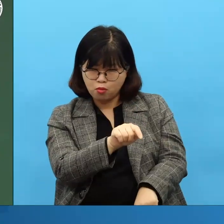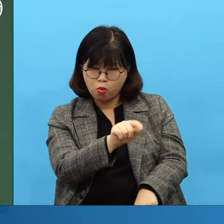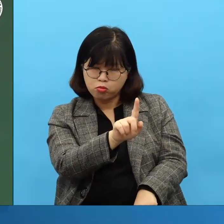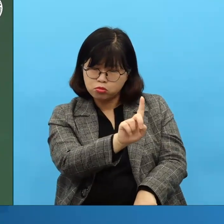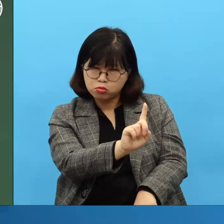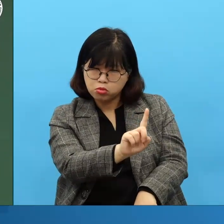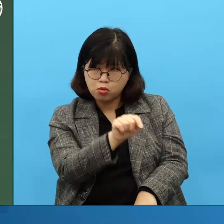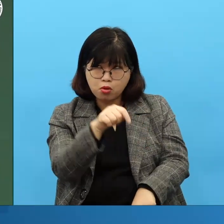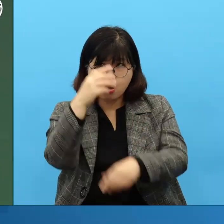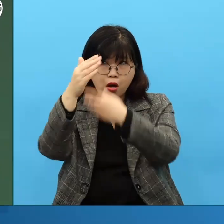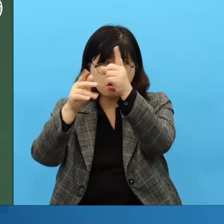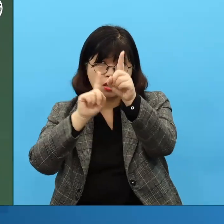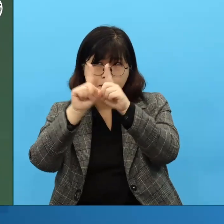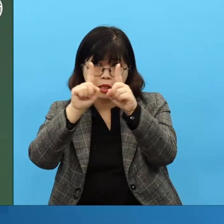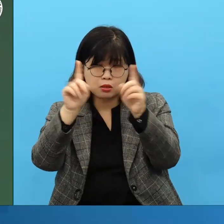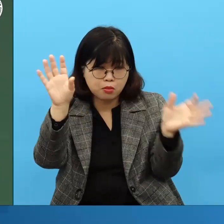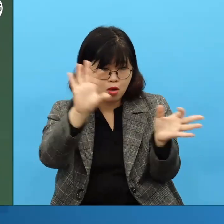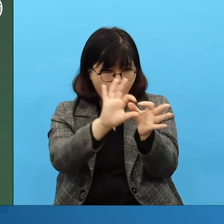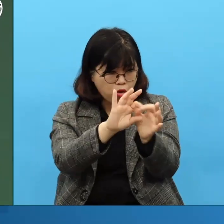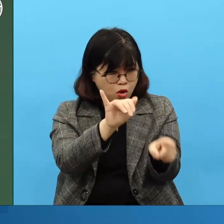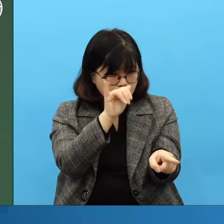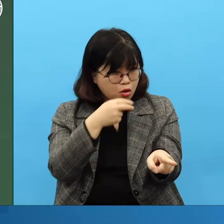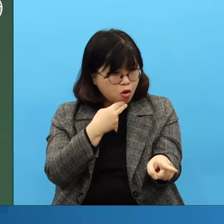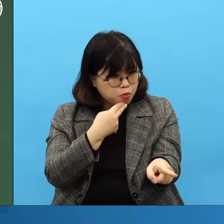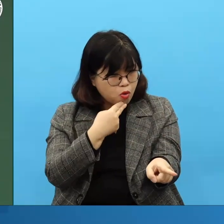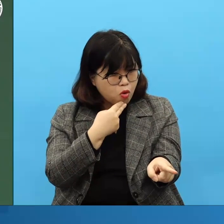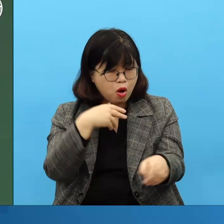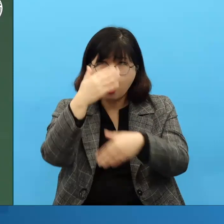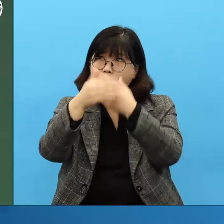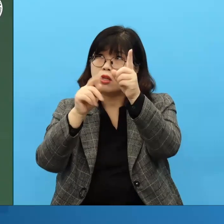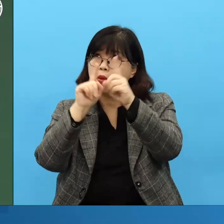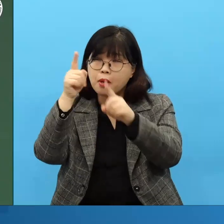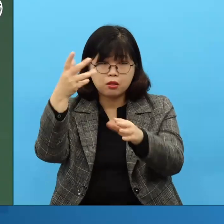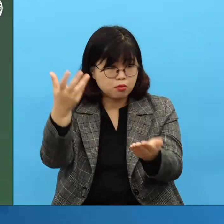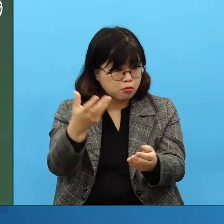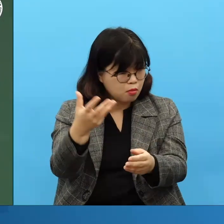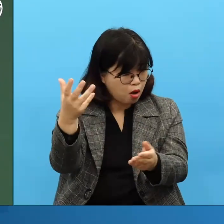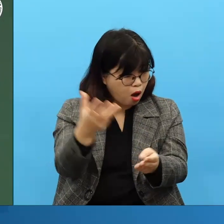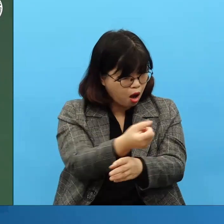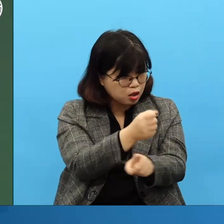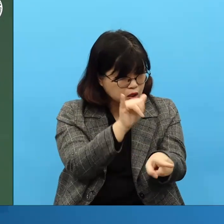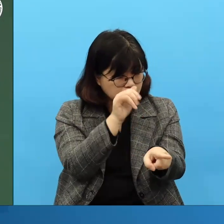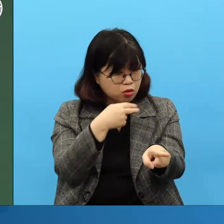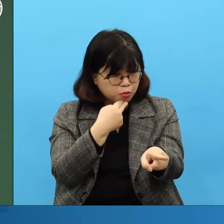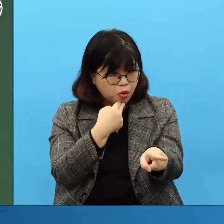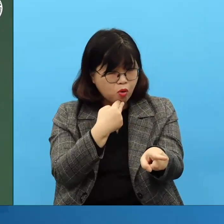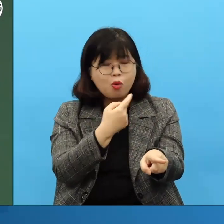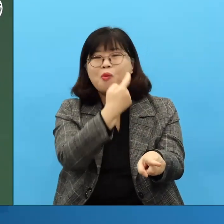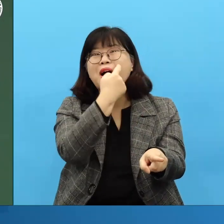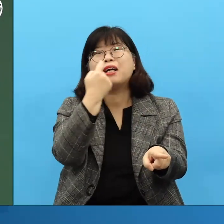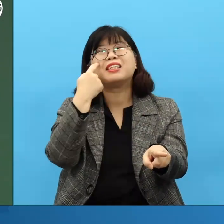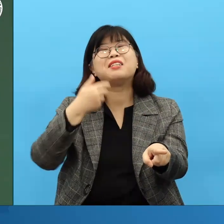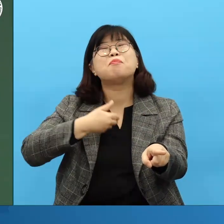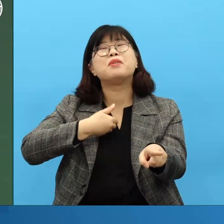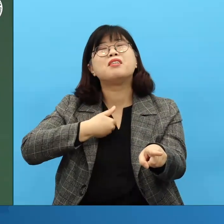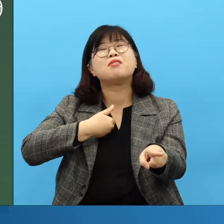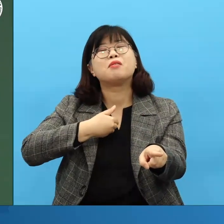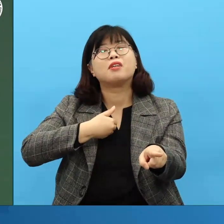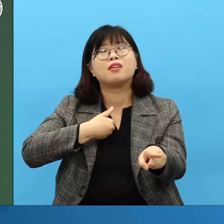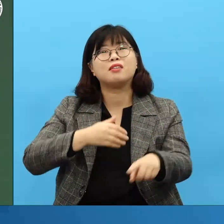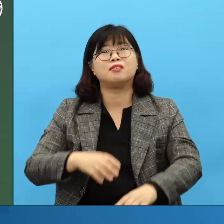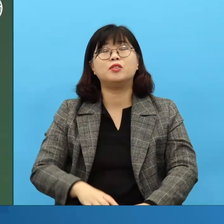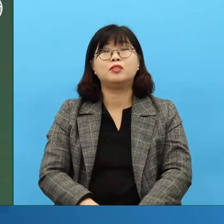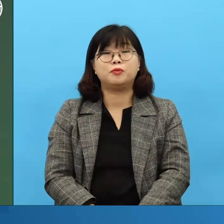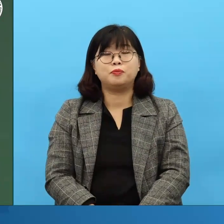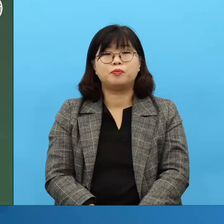word or not? 이게 이제 아이들이 못 깨달을 때는 우리가 너무 억지로 한 게 많다는 걸 알아야 되거든요. 조금 조절해야 되겠구나 생각을 해야 되고요.